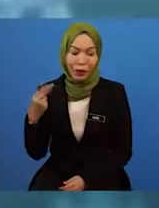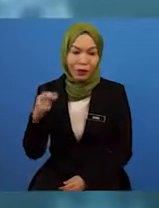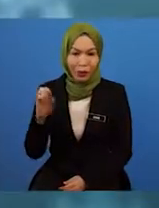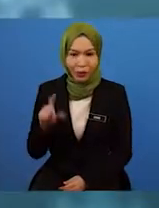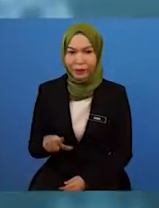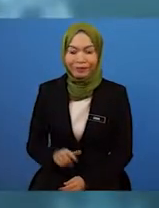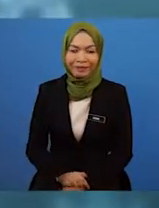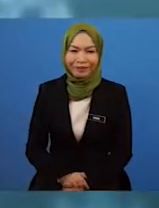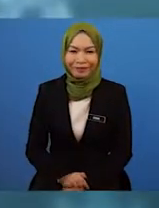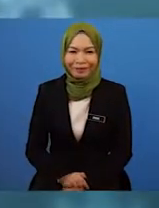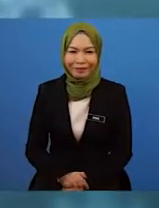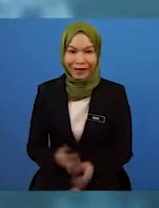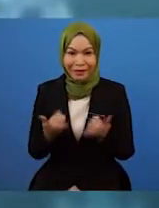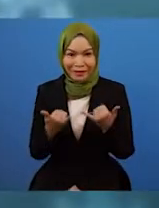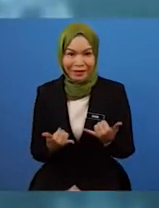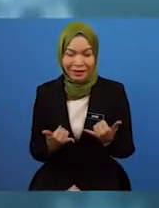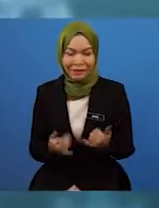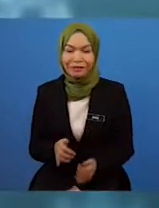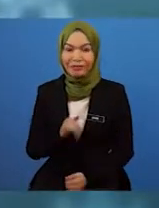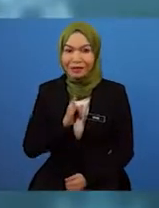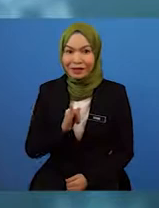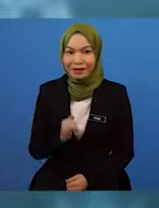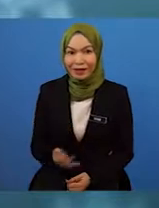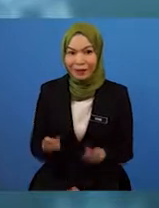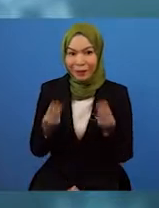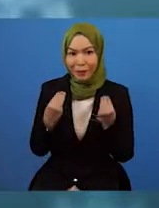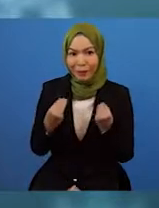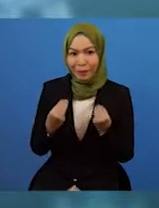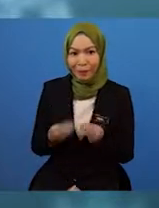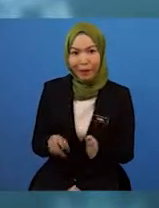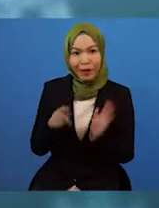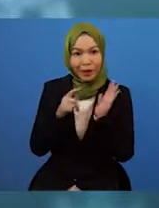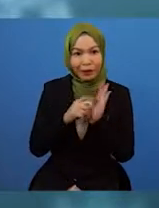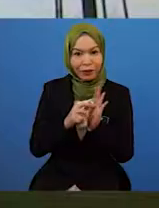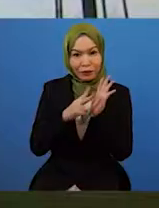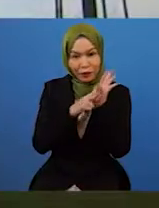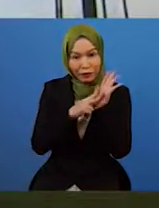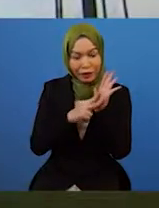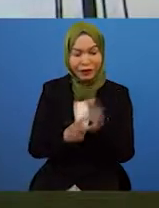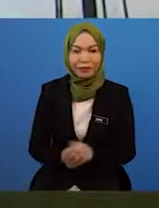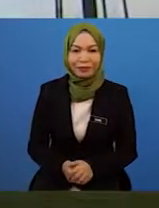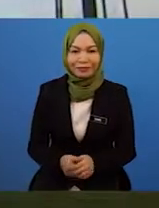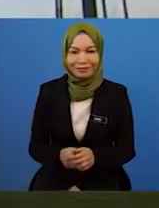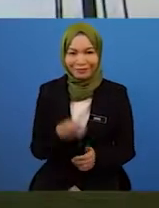cikgu menerangkan dengan lebih lanjut, mari kita lihat dulu video ini.